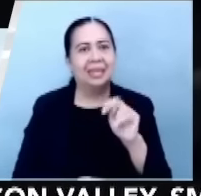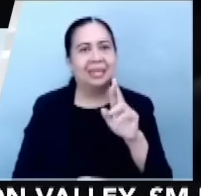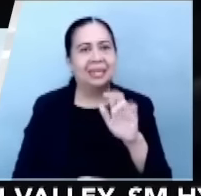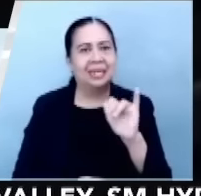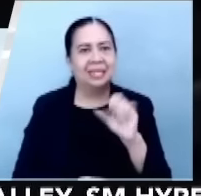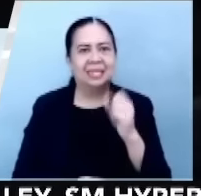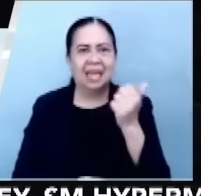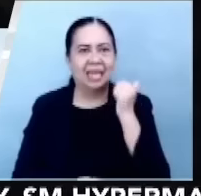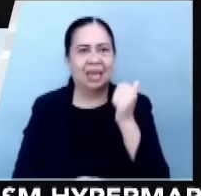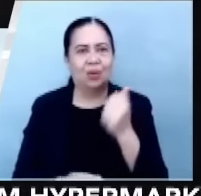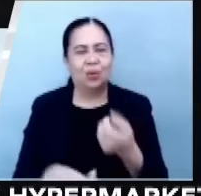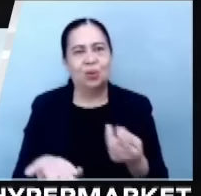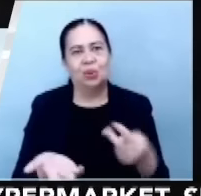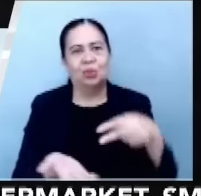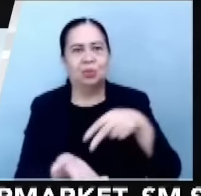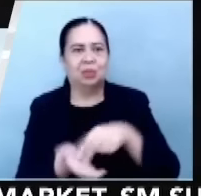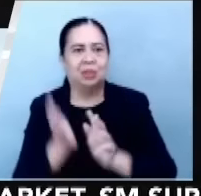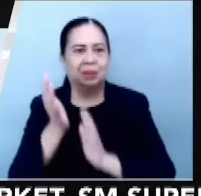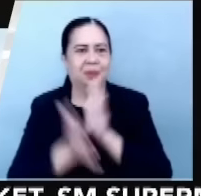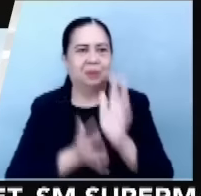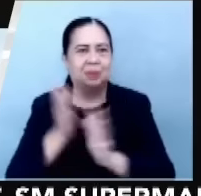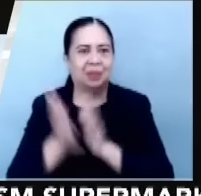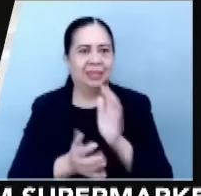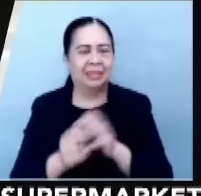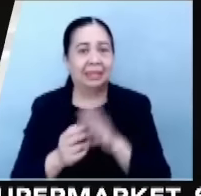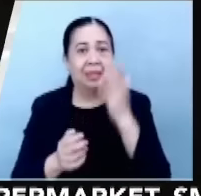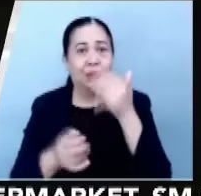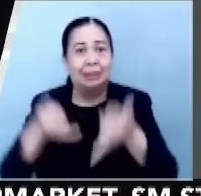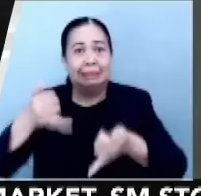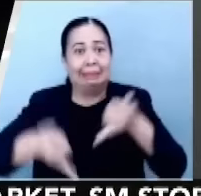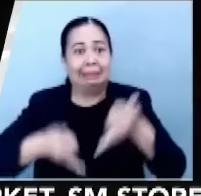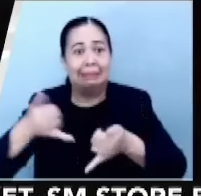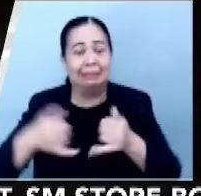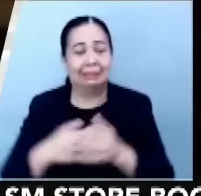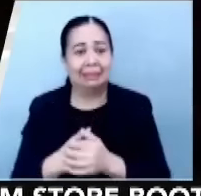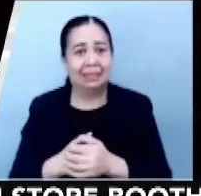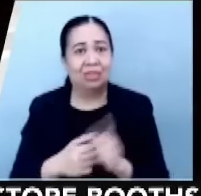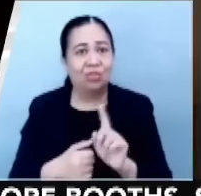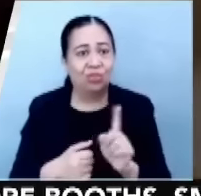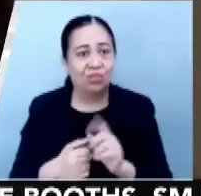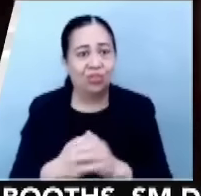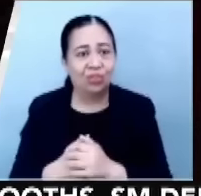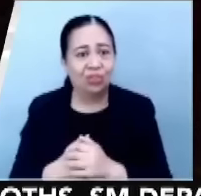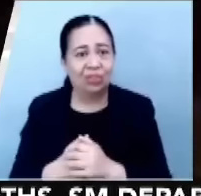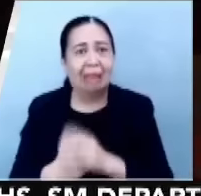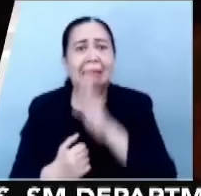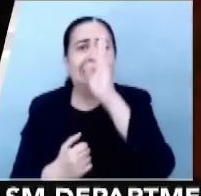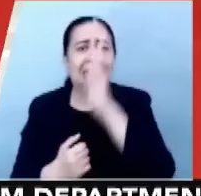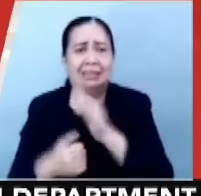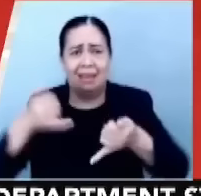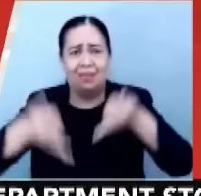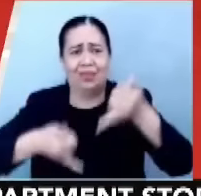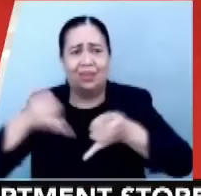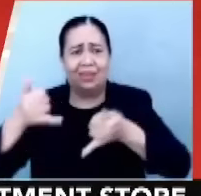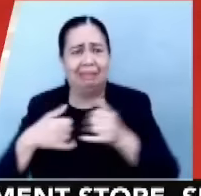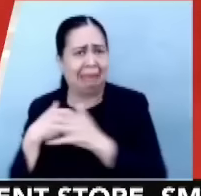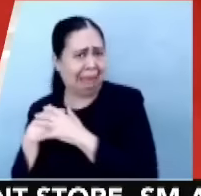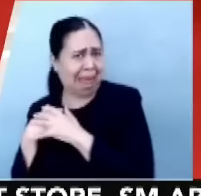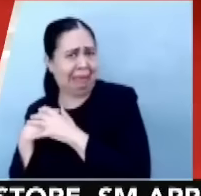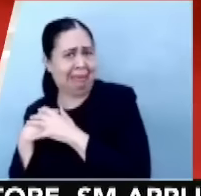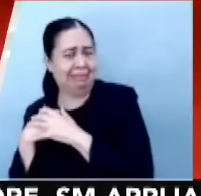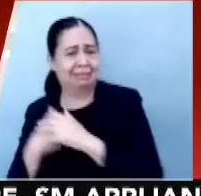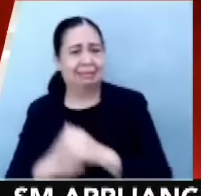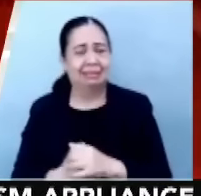at makiparty. Ang heels kasi ni Mani, ano yun? Nasira! Nyah! Marami